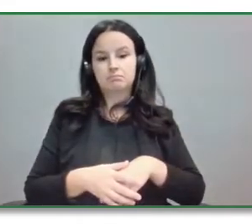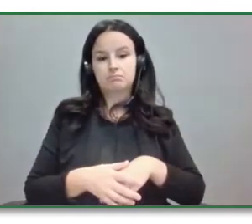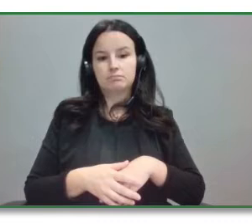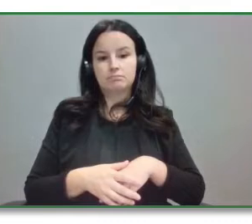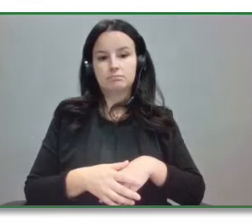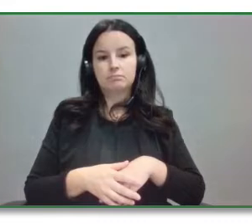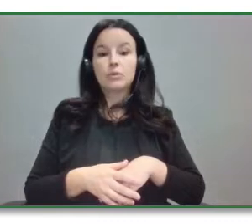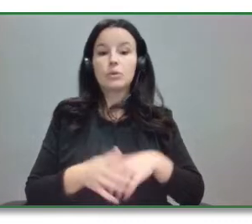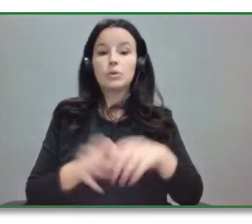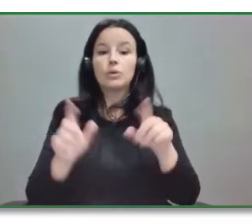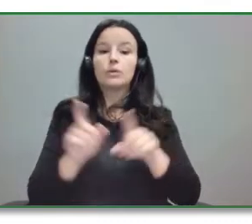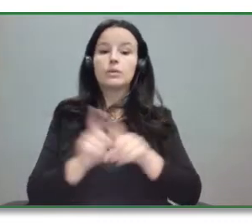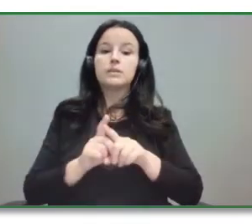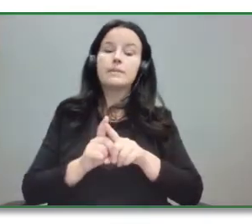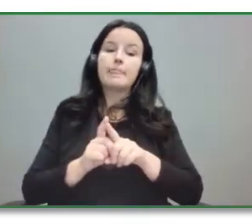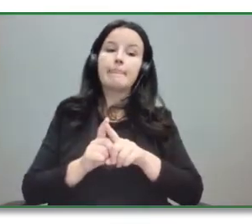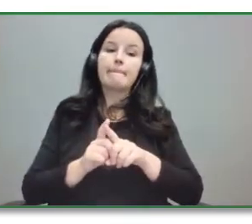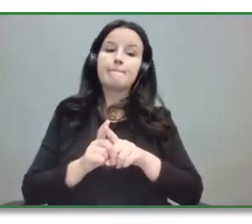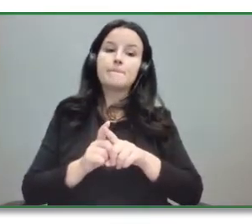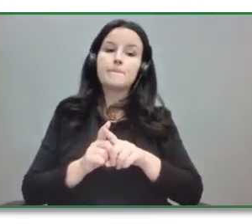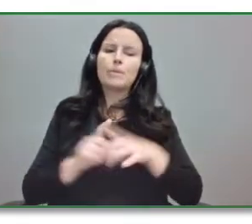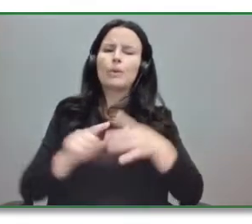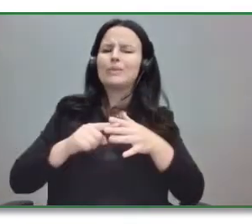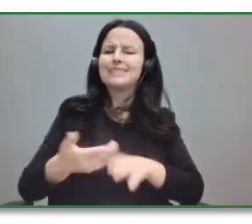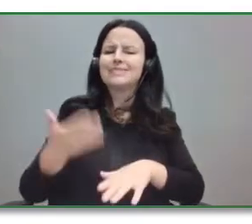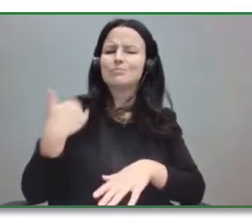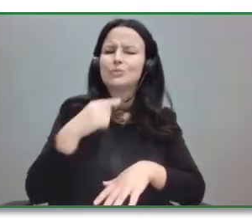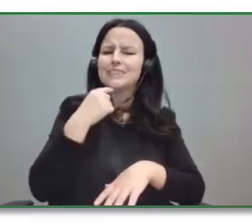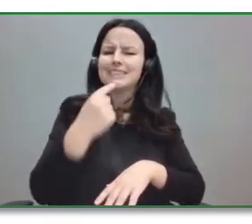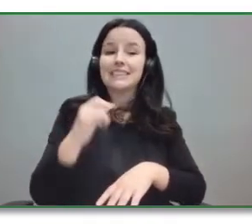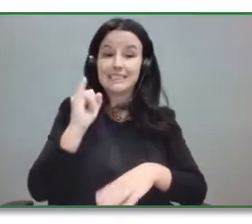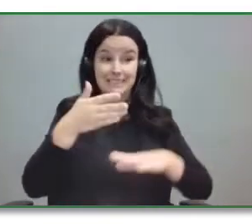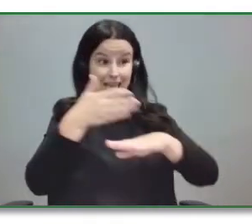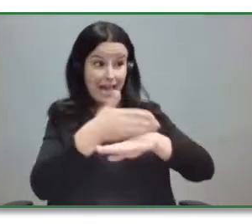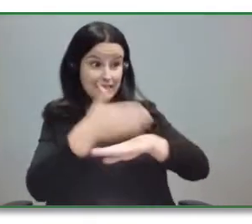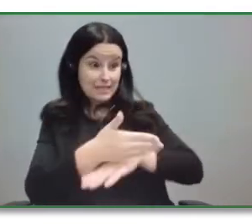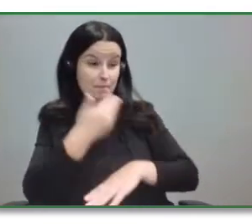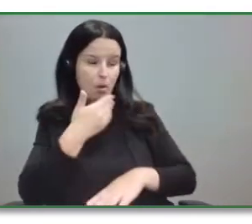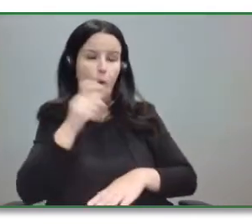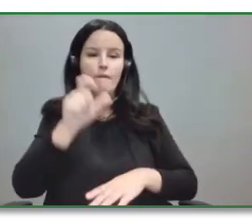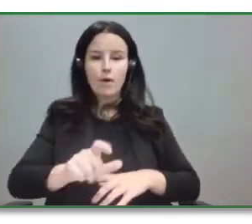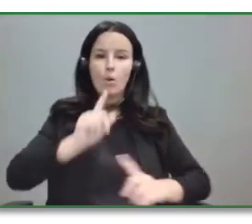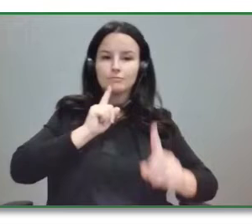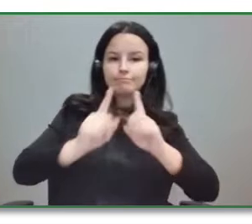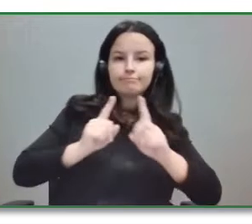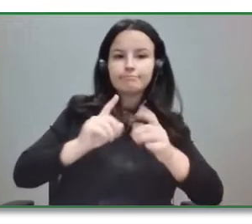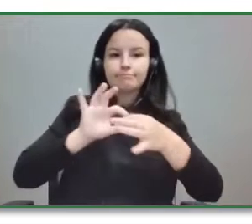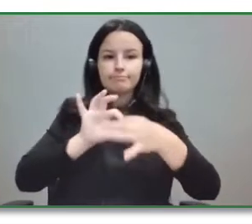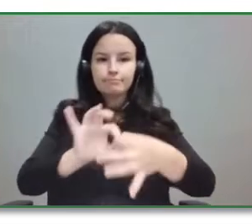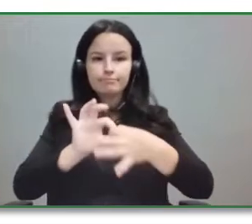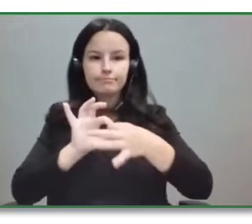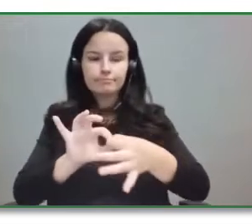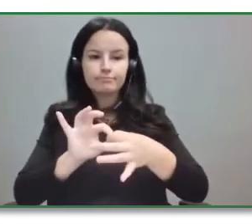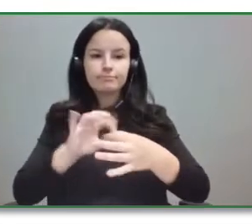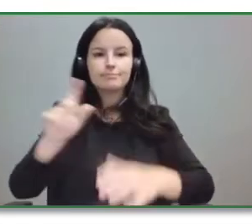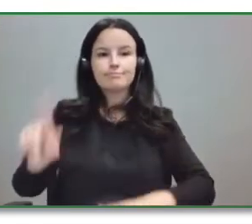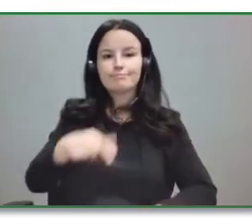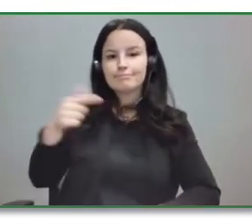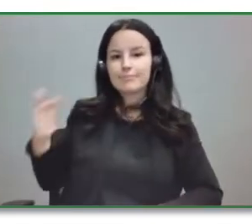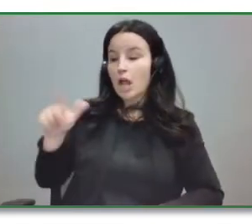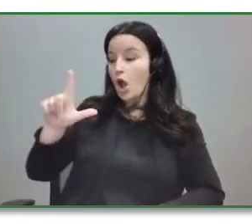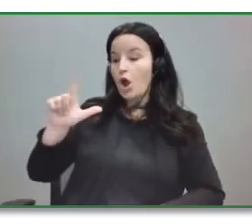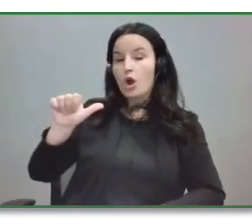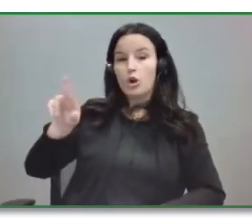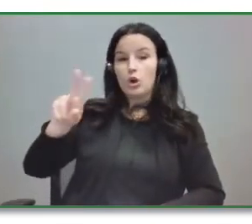Au début, j'ai mentionné que pour obtenir un accès correct, il faut un dialogue et une collaboration. J'aimerais maintenant laisser la parole à Laurie pour qu'elle nous parle du